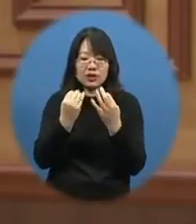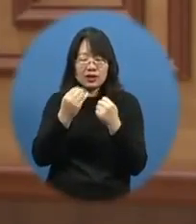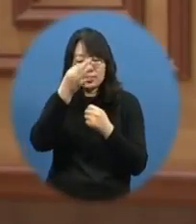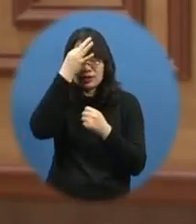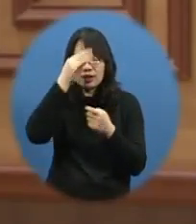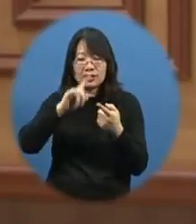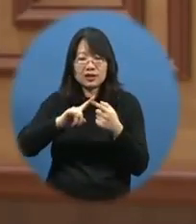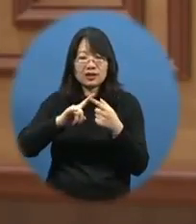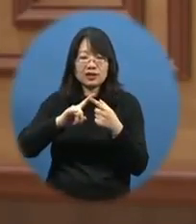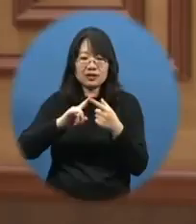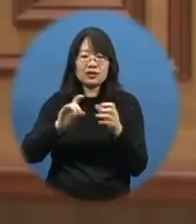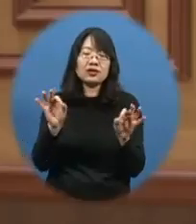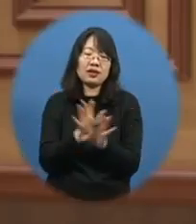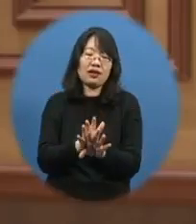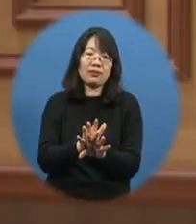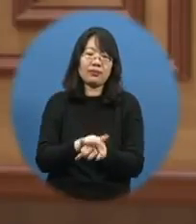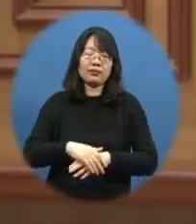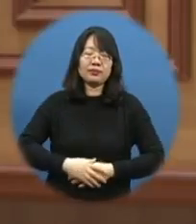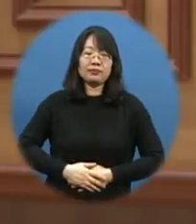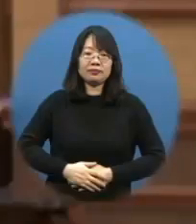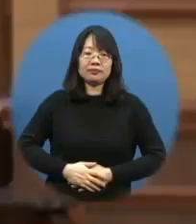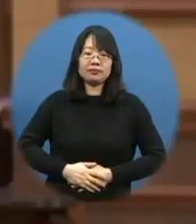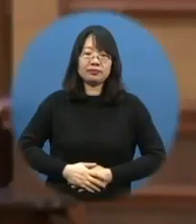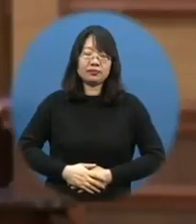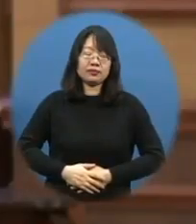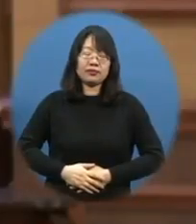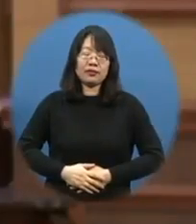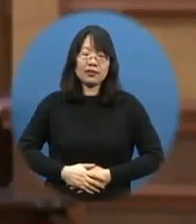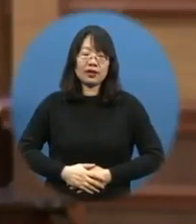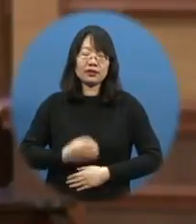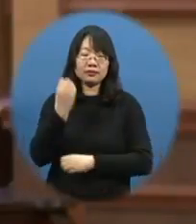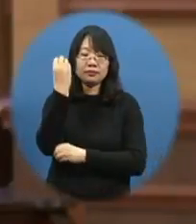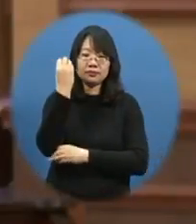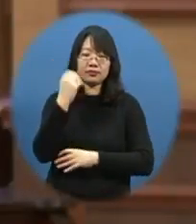재능이 사장돼 버립니다. 그러면 이건